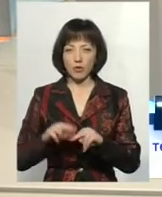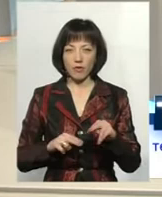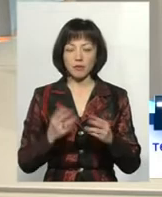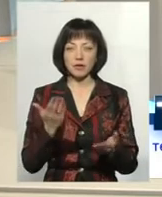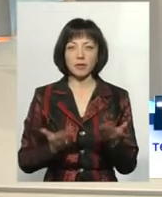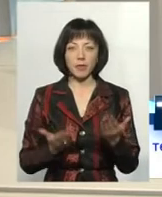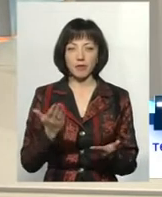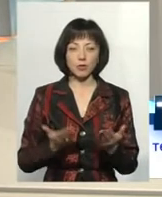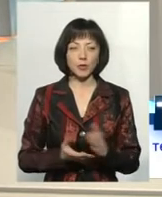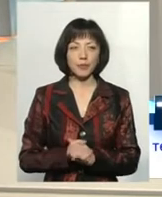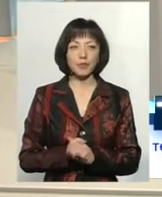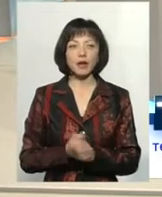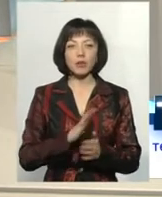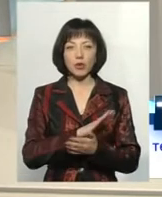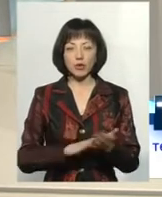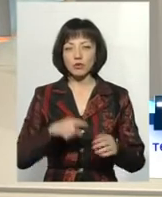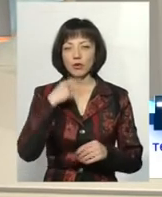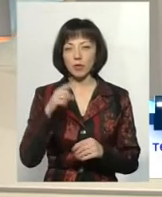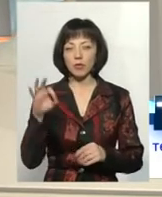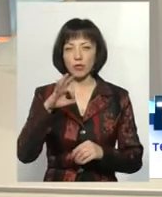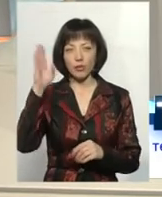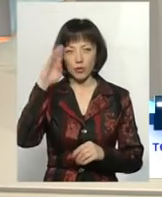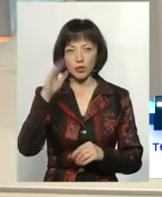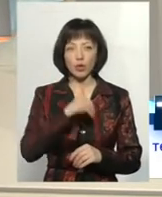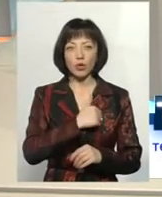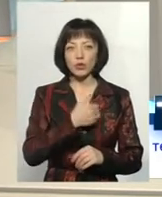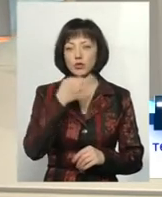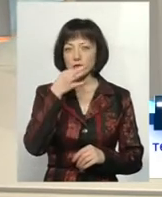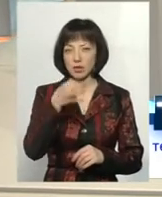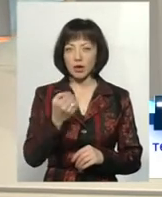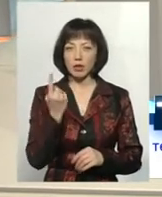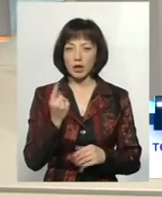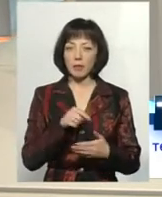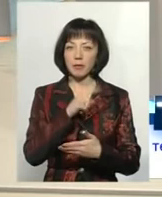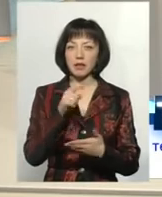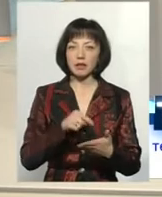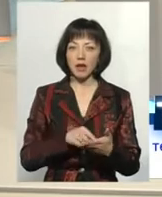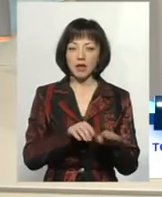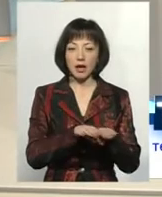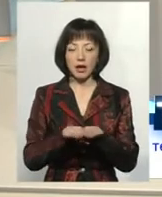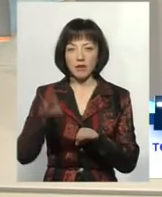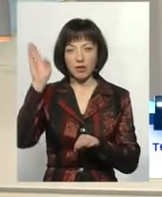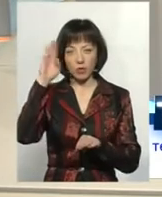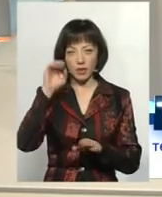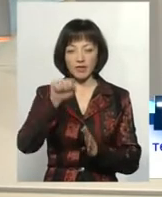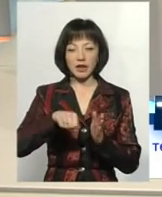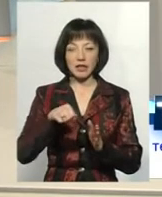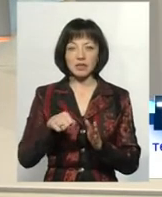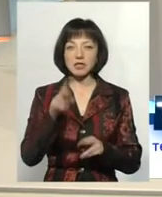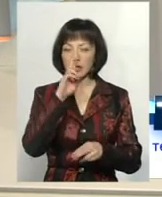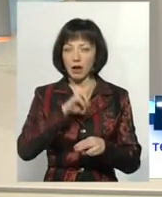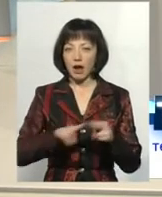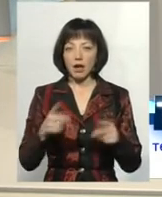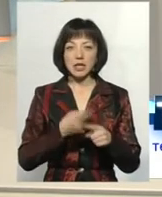Угу. А ми продовжуємо говорити про воду. Я хочу сказати, що одне питання те, що рівень води в криницях зникає, і це